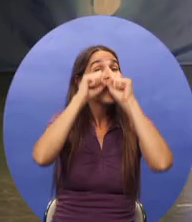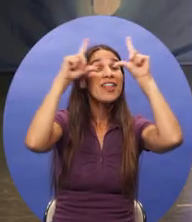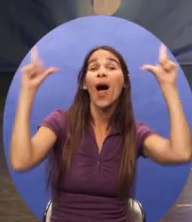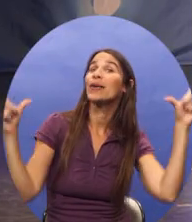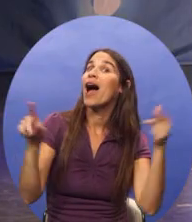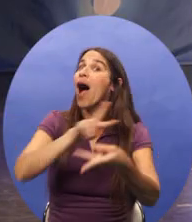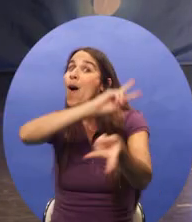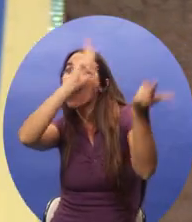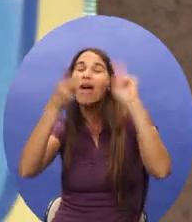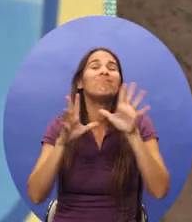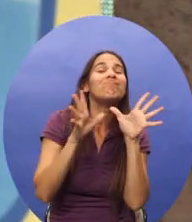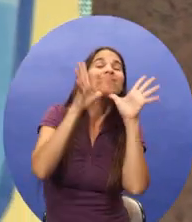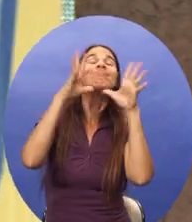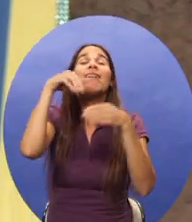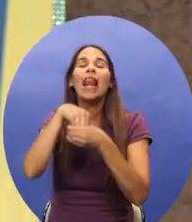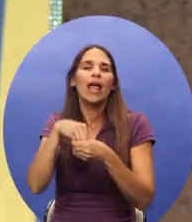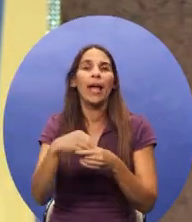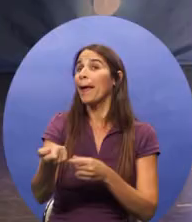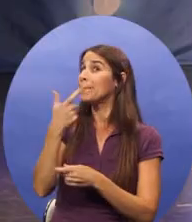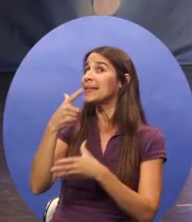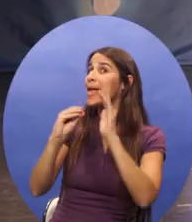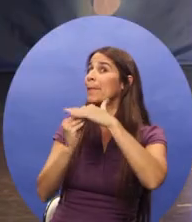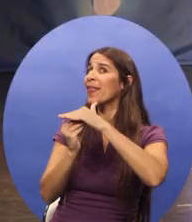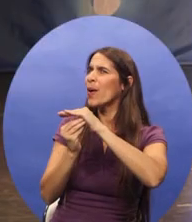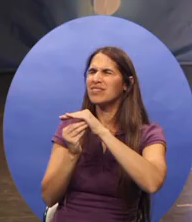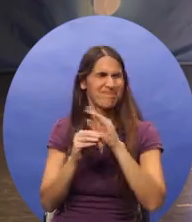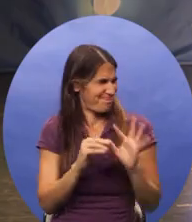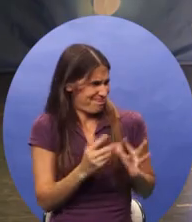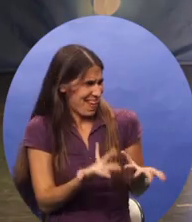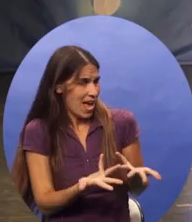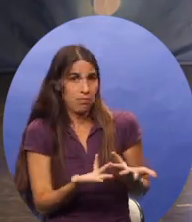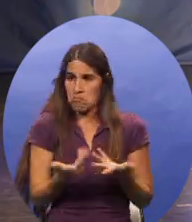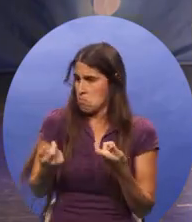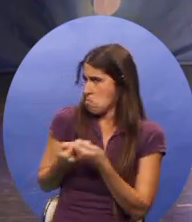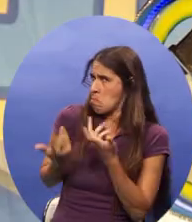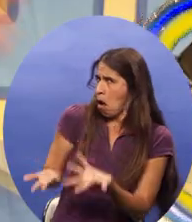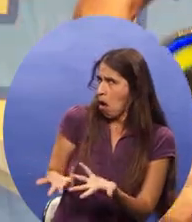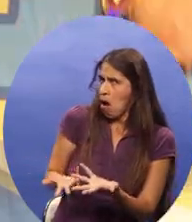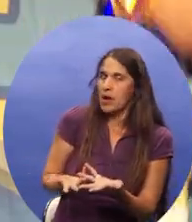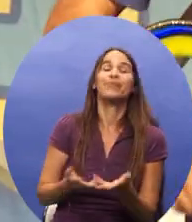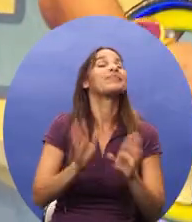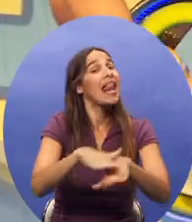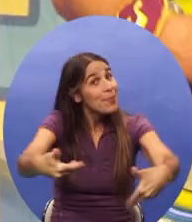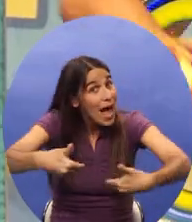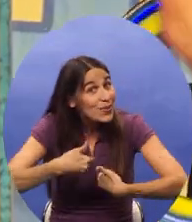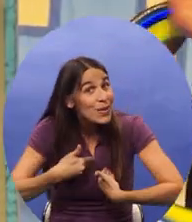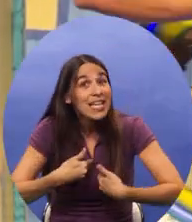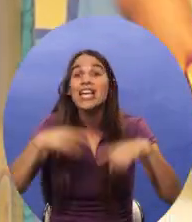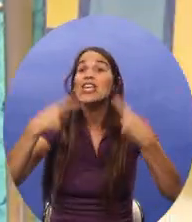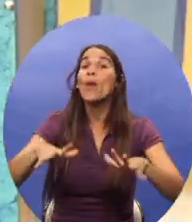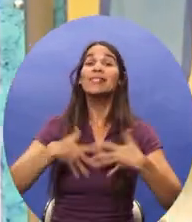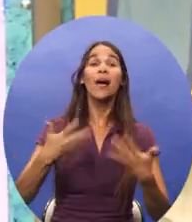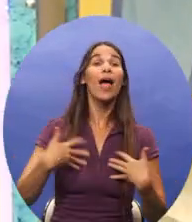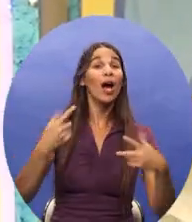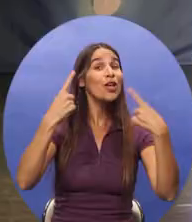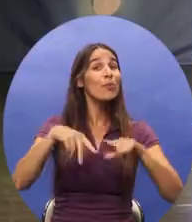הפתעות. העולם מלא פיצה פטריות. מה? מה? ילדים, תעזרו לי. איזה יום שמח,